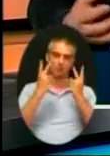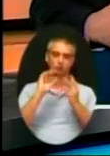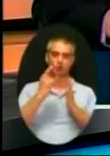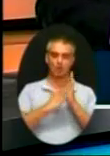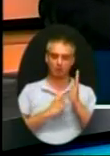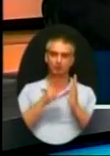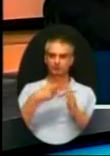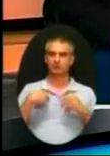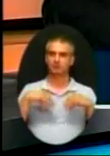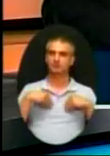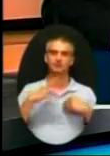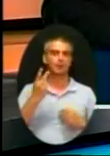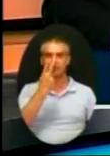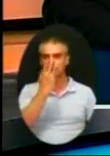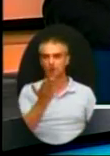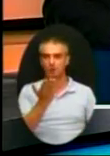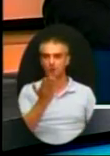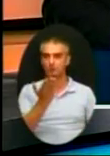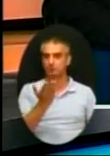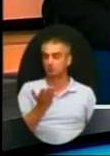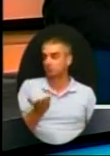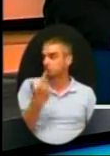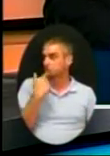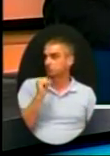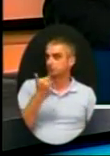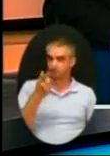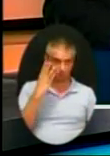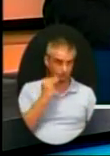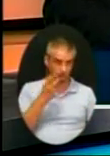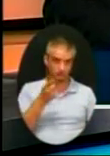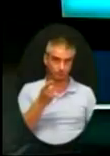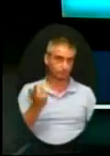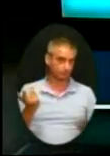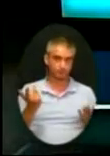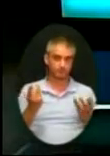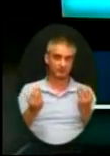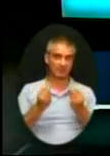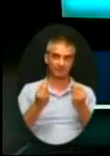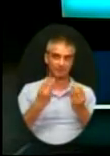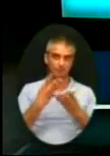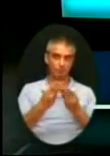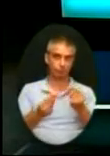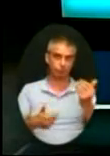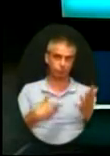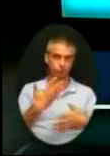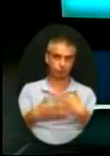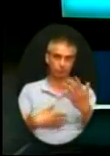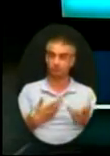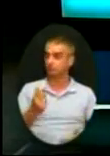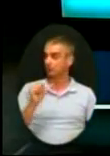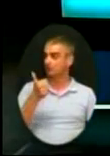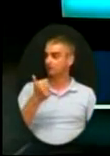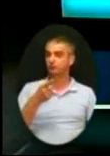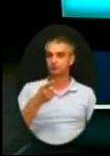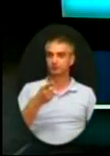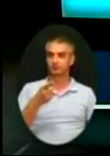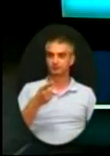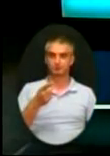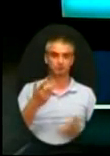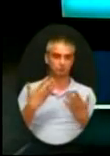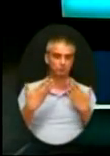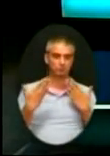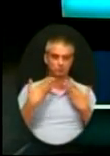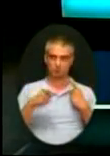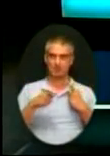החוק, ובעניין הזה אני מסכים. איך אתה רואה את זה, יואל? אתם מרוצים מזה שהדברים מתמסמסים, לא? קודם כל, האמת שזה מושב